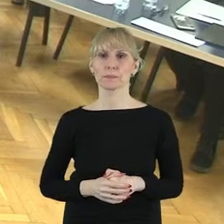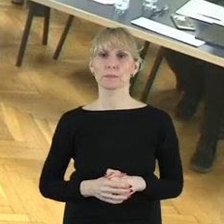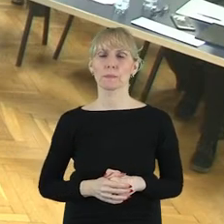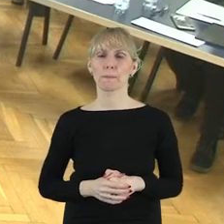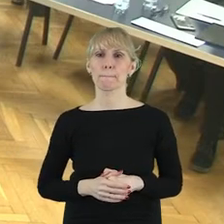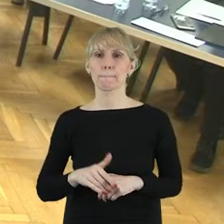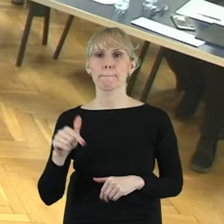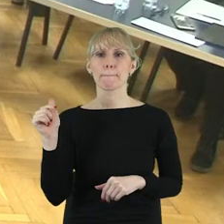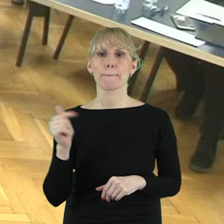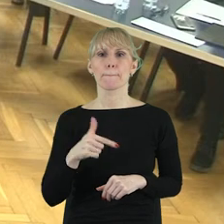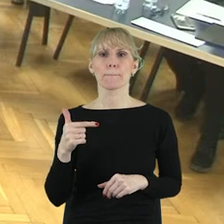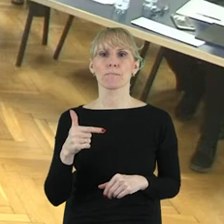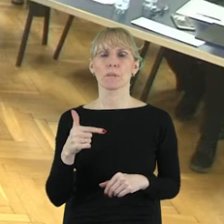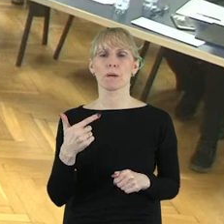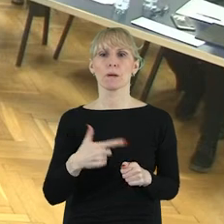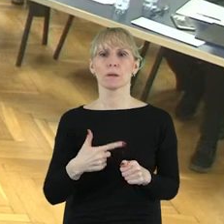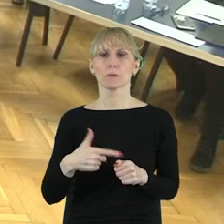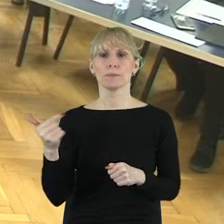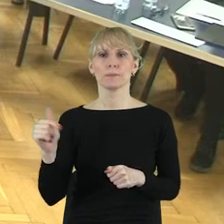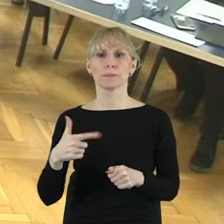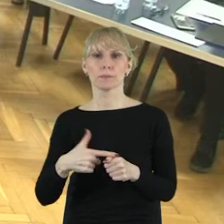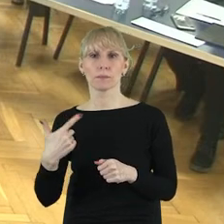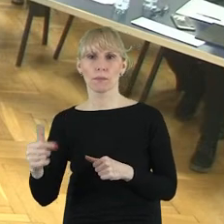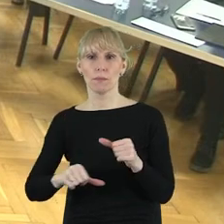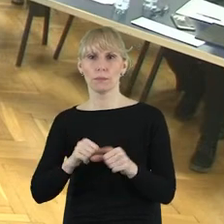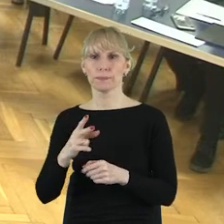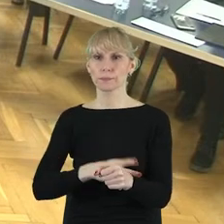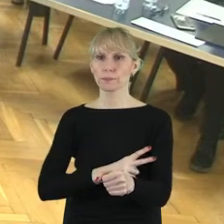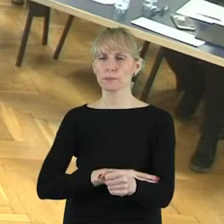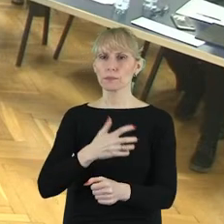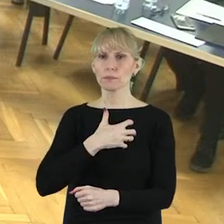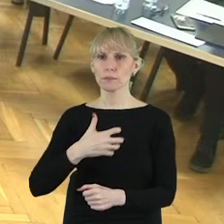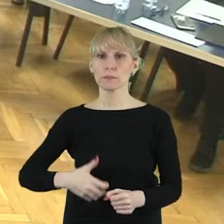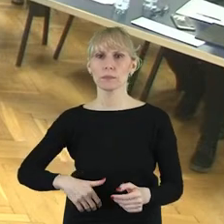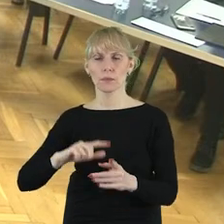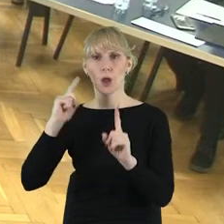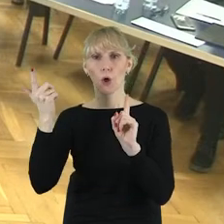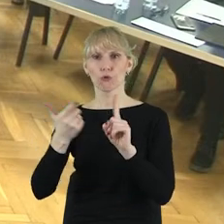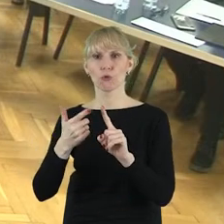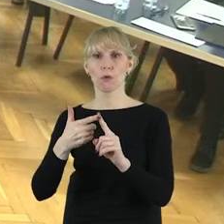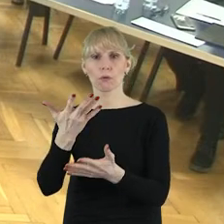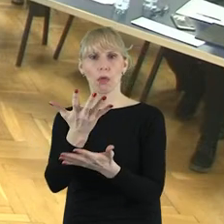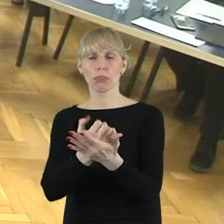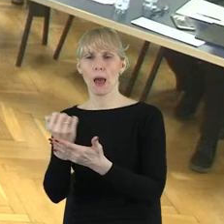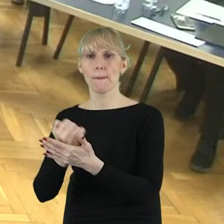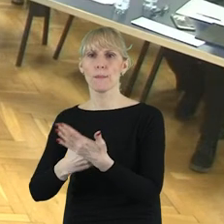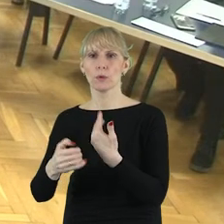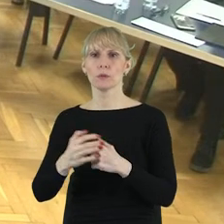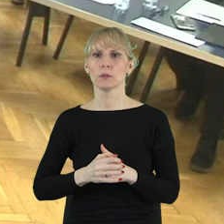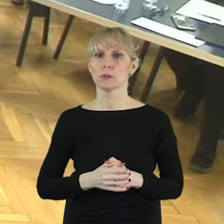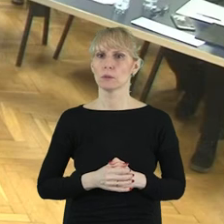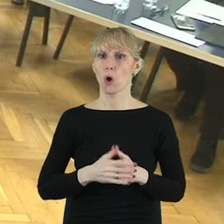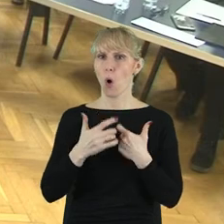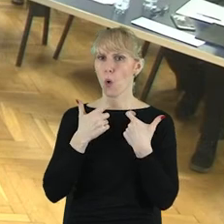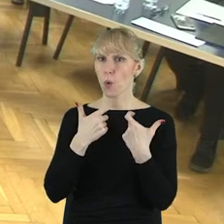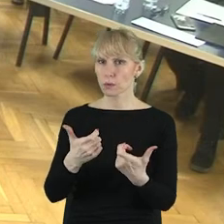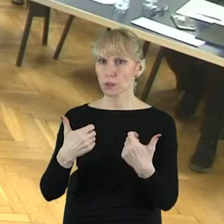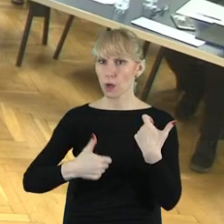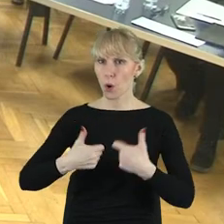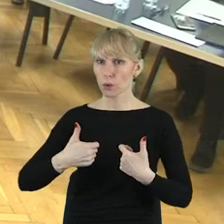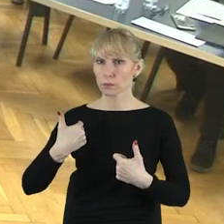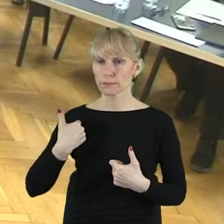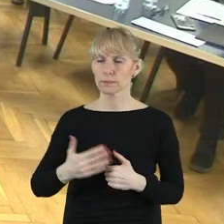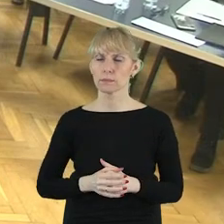że 22 marca 2022 roku Urząd Marszałkowski ogłosił drugi nabór na wsparcie przygotowawcze. 6